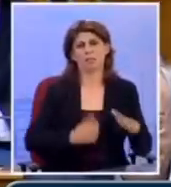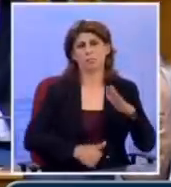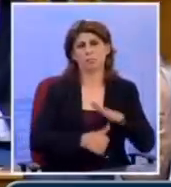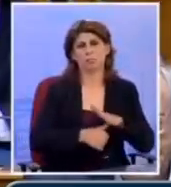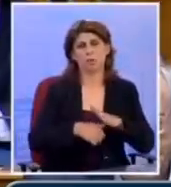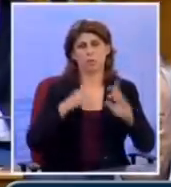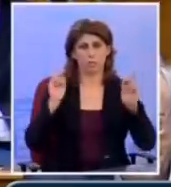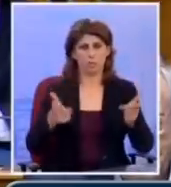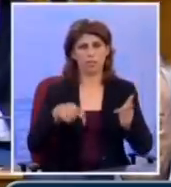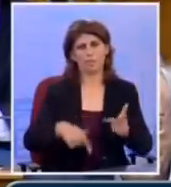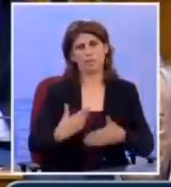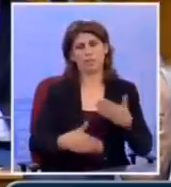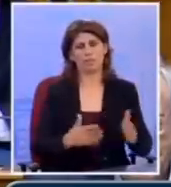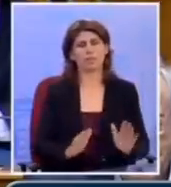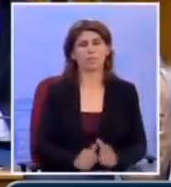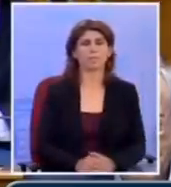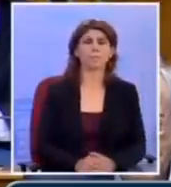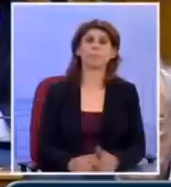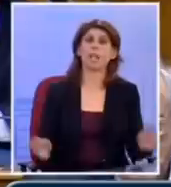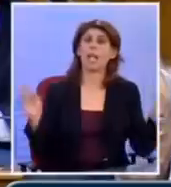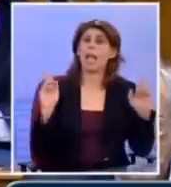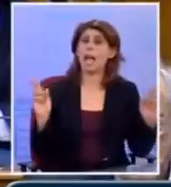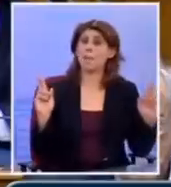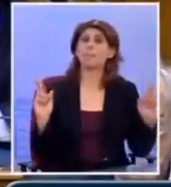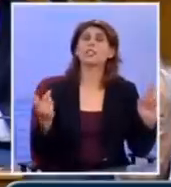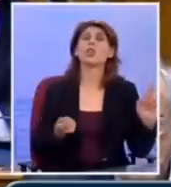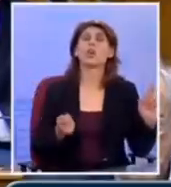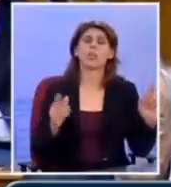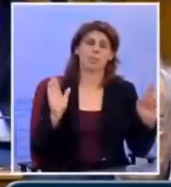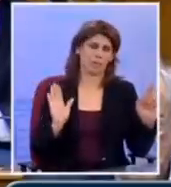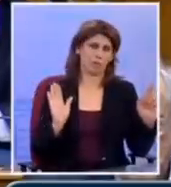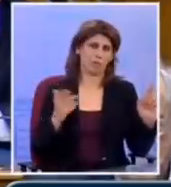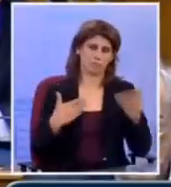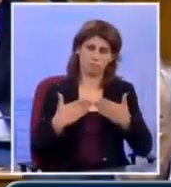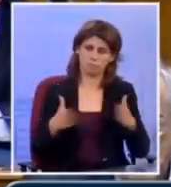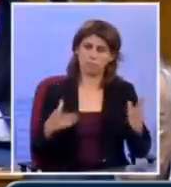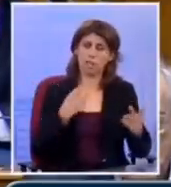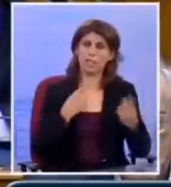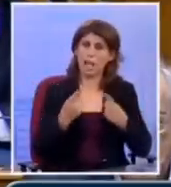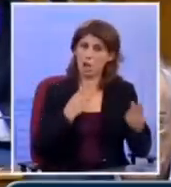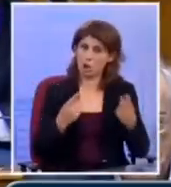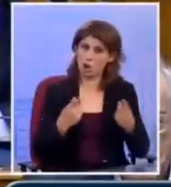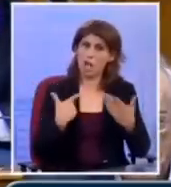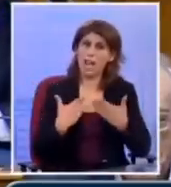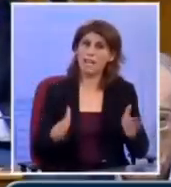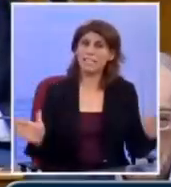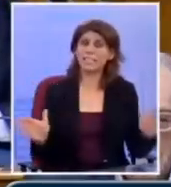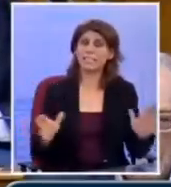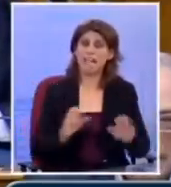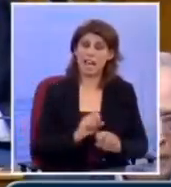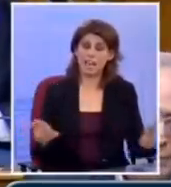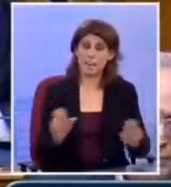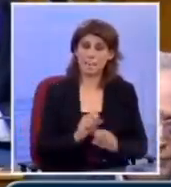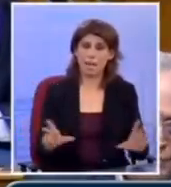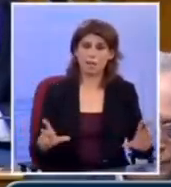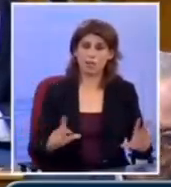μια τέτοια διαδικασία. Ελπίζω ότι δεν θα το κάνετε. Είμαστε ανοιχτοί στο διάλογο, είμαστε ανοιχτοί στην ενημέρωση. Δίνουμε